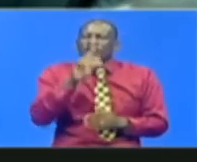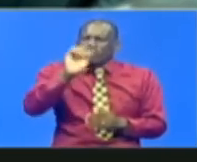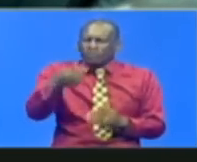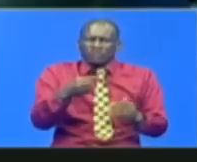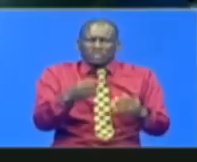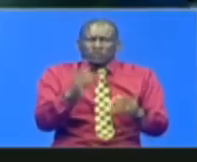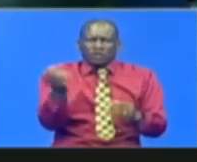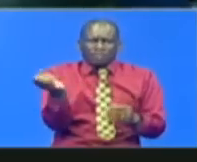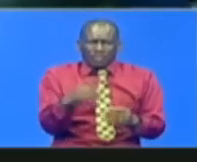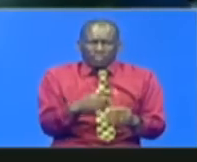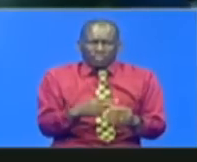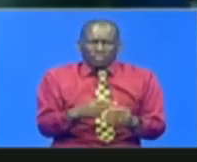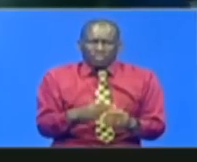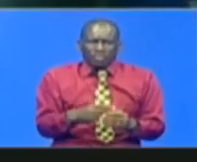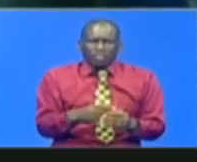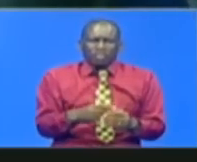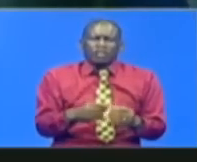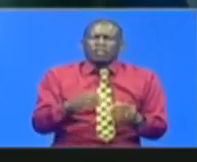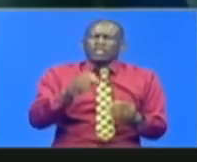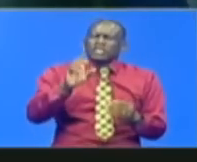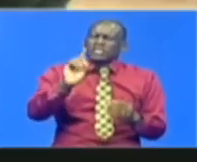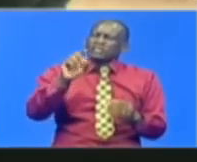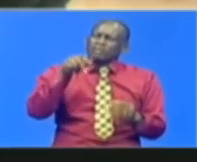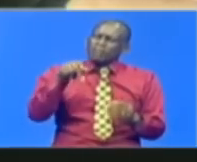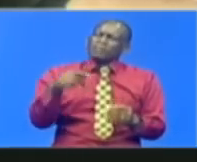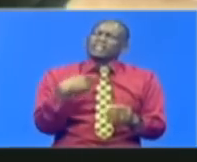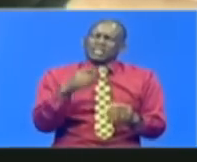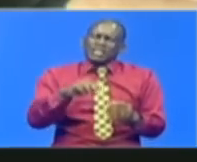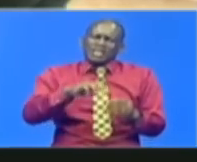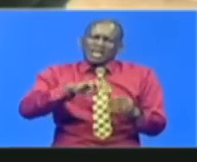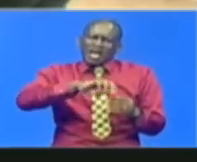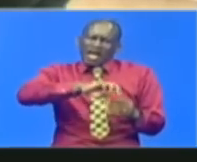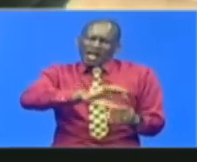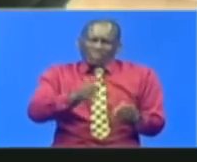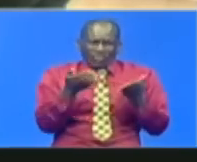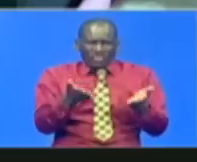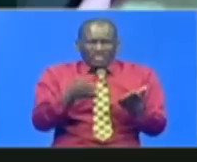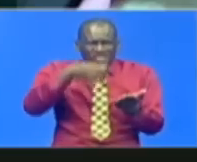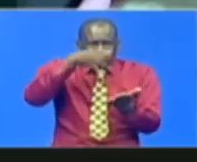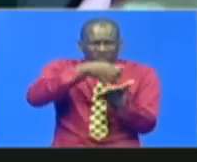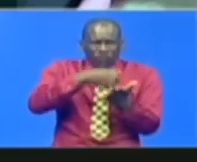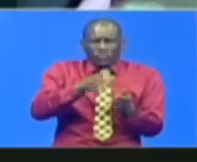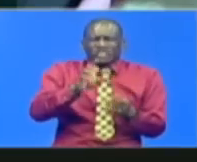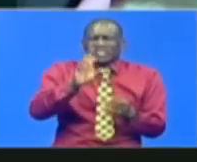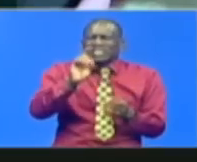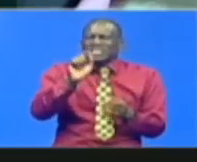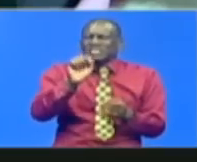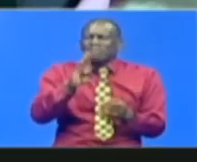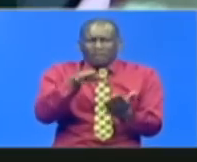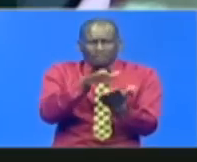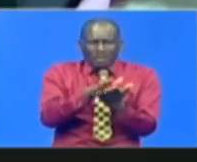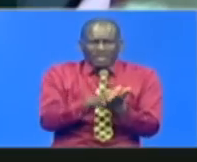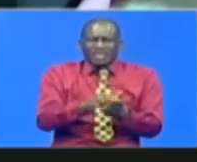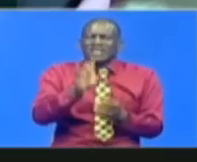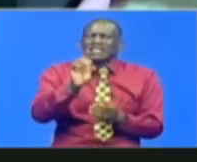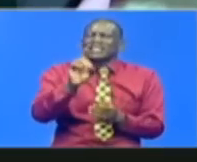month. Kwa mujibu wake, yapo mengine yanayohusishwa na benki hii. DTB, Honorable